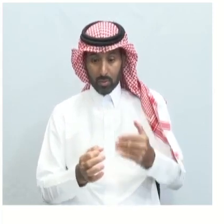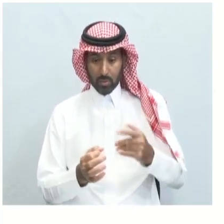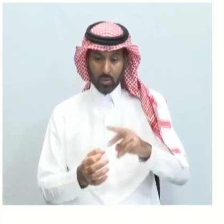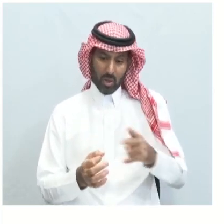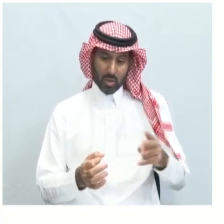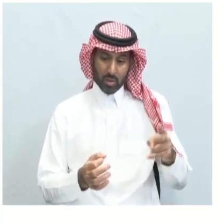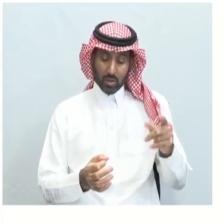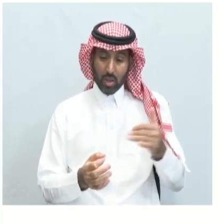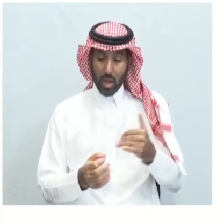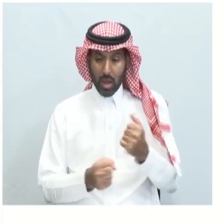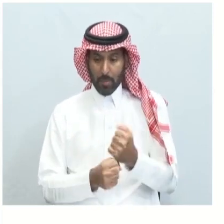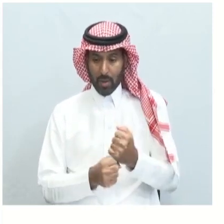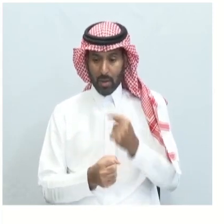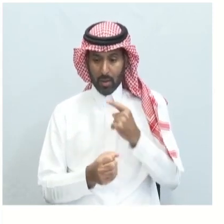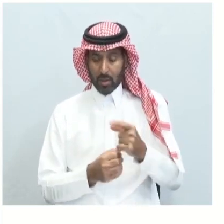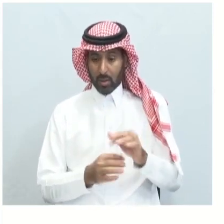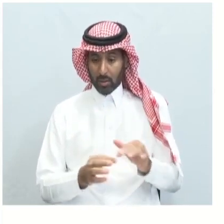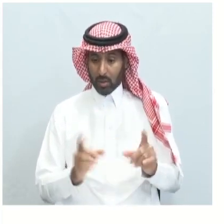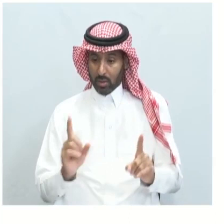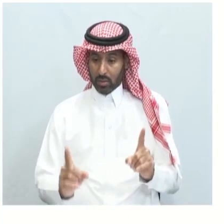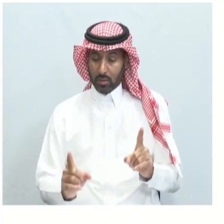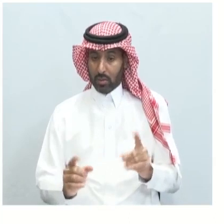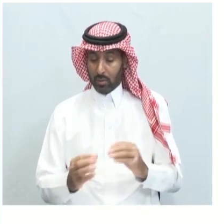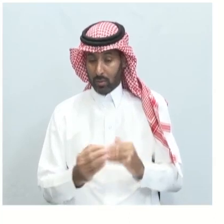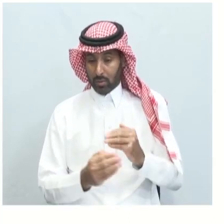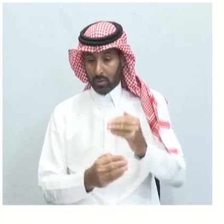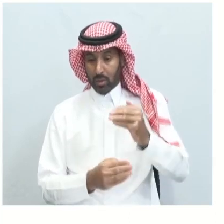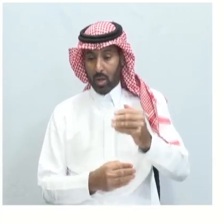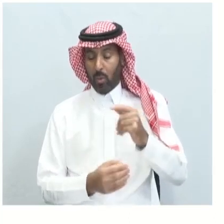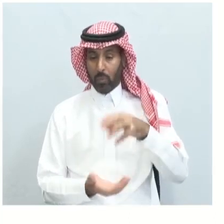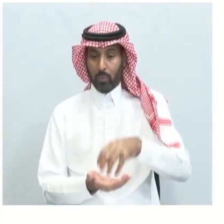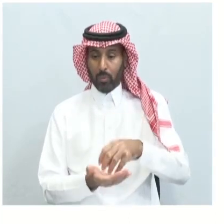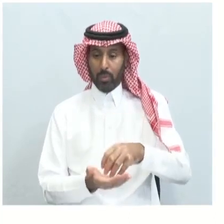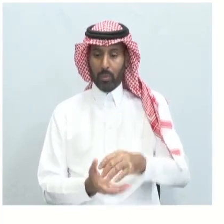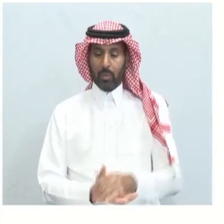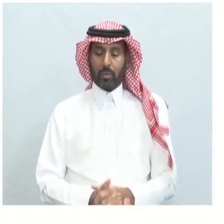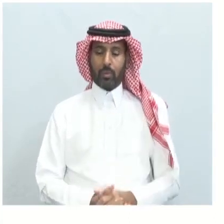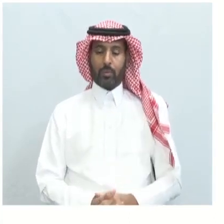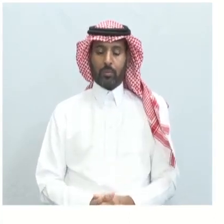البروتوكولات للجهات التي قامت بتطوير هذه المدن